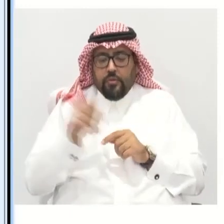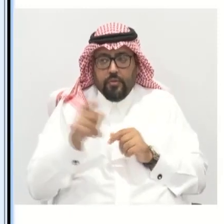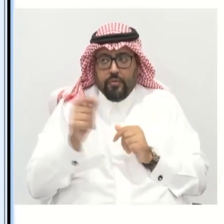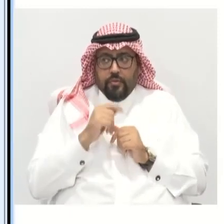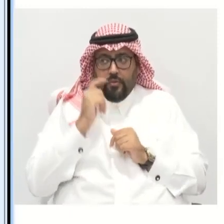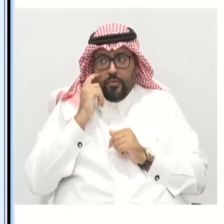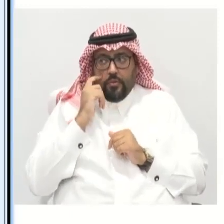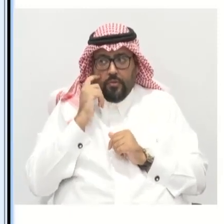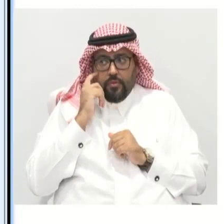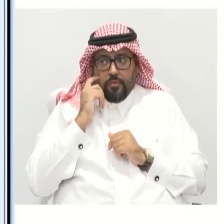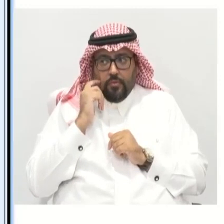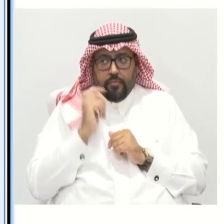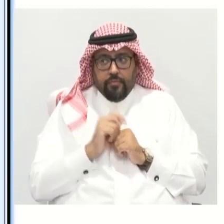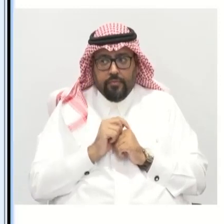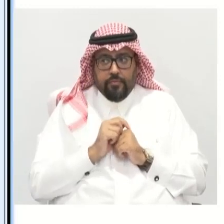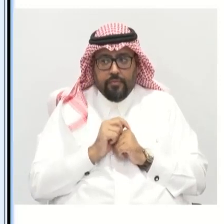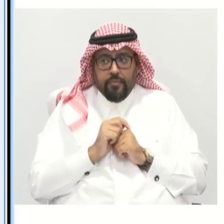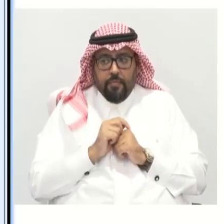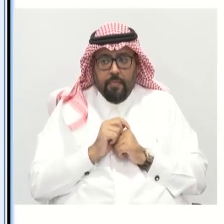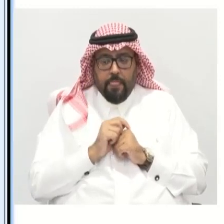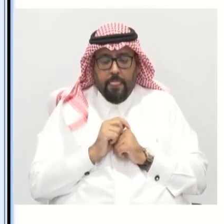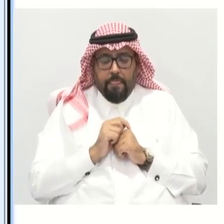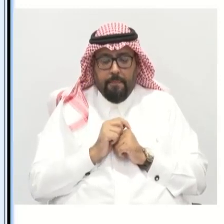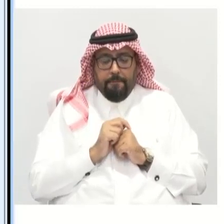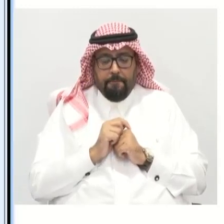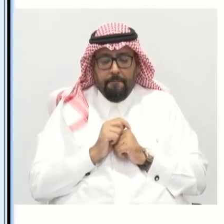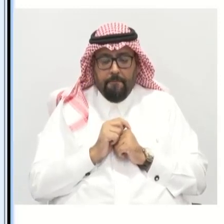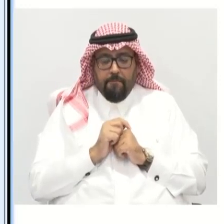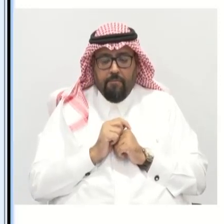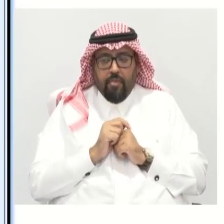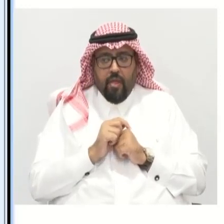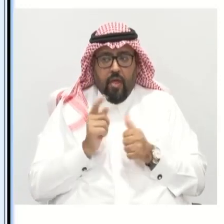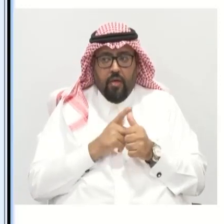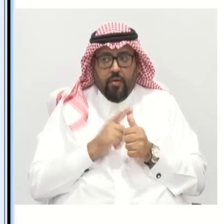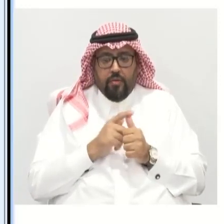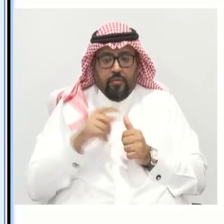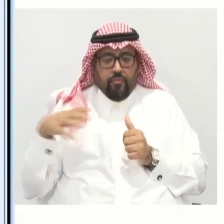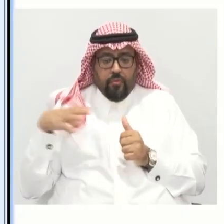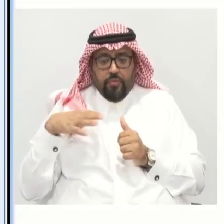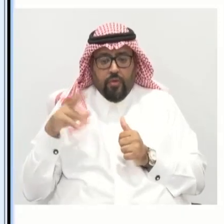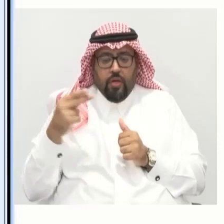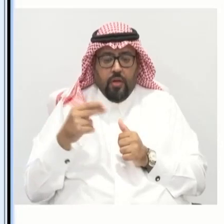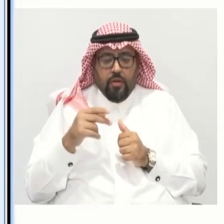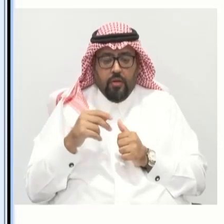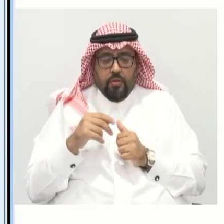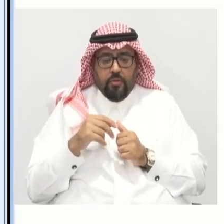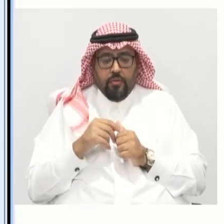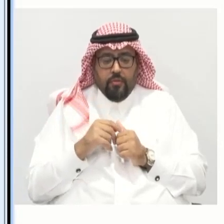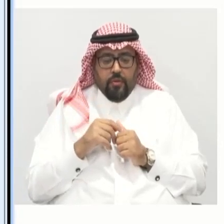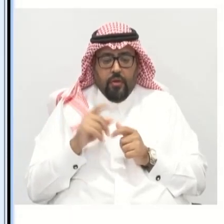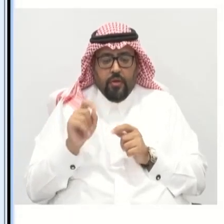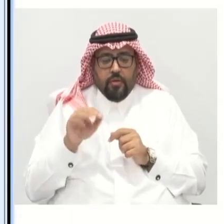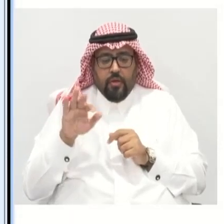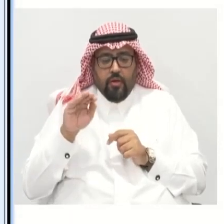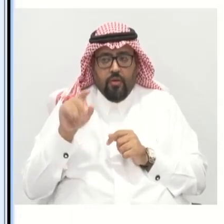بما يناسبه من مهمه ناتي الى الاولى المديريه العامه لحرس الحدود